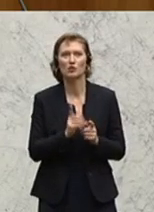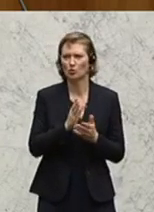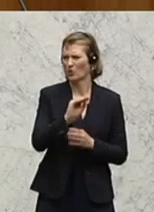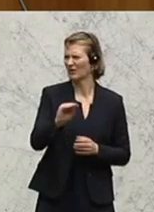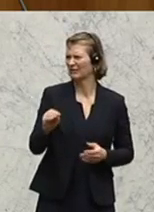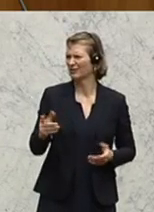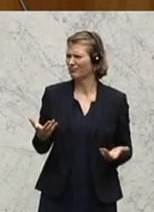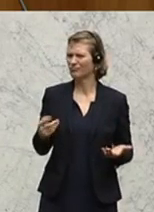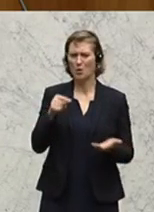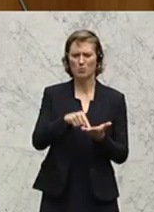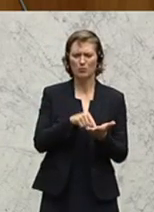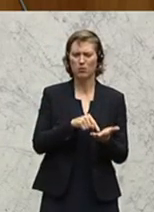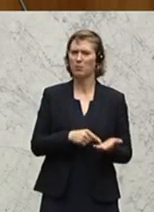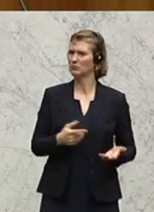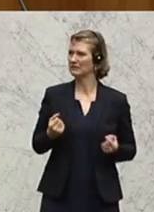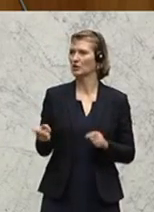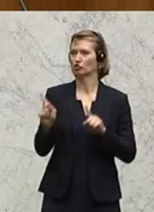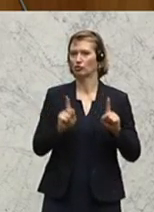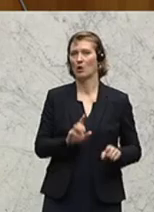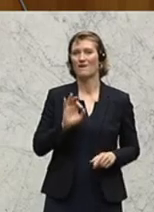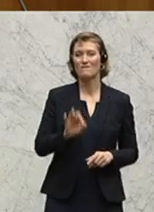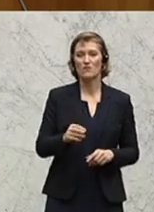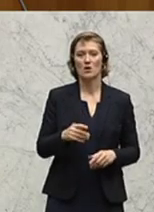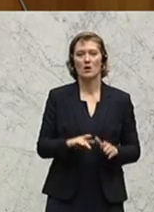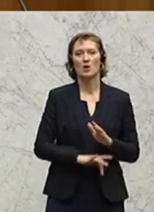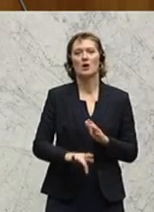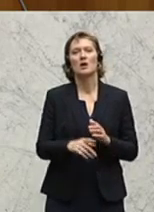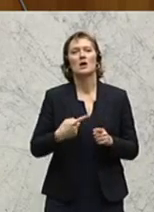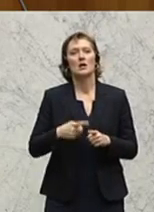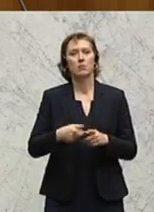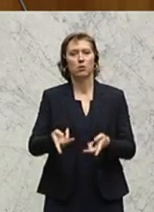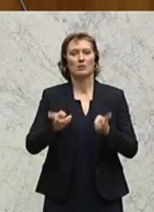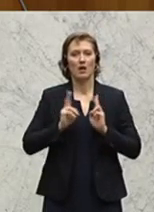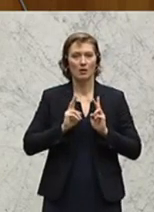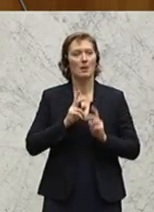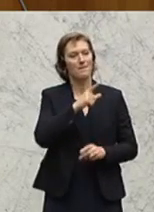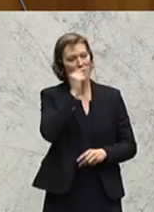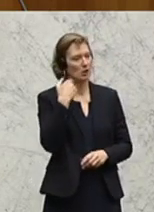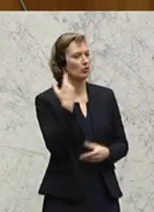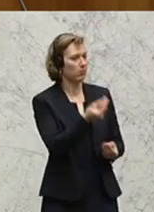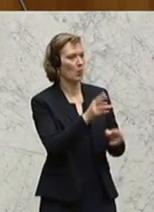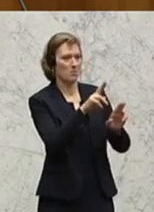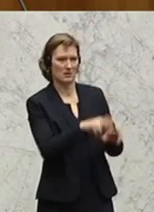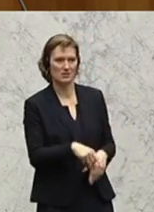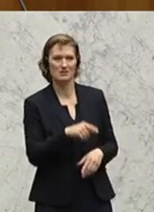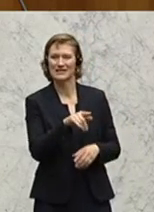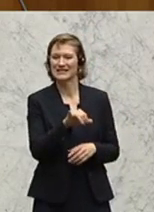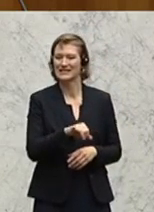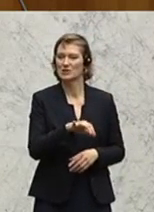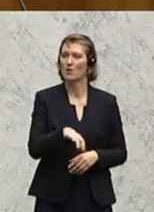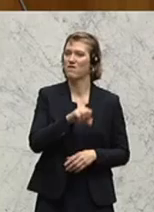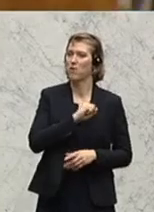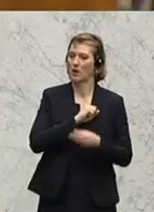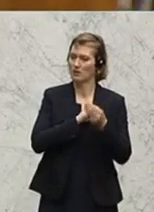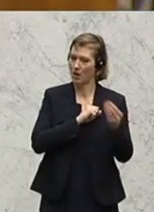Also all diese Eckpunkte stellen sicher, dass die Hypotheken an die richtigen Menschen kommt, an Leute, die den Zinsvorteil